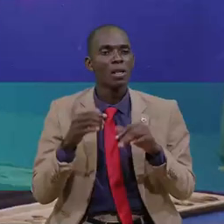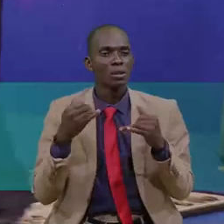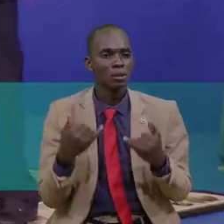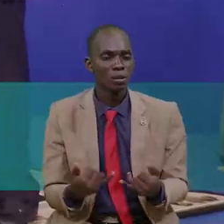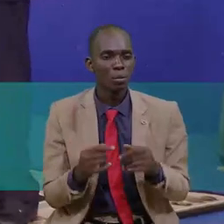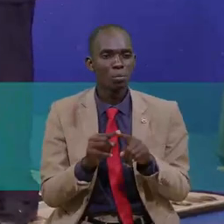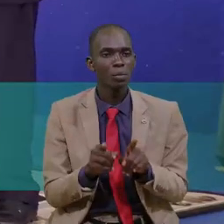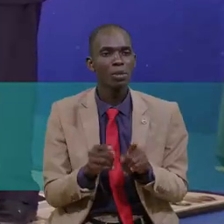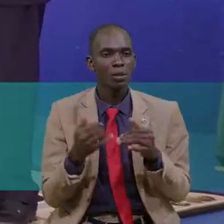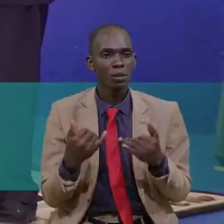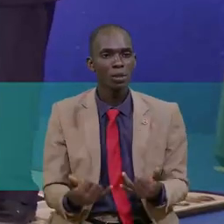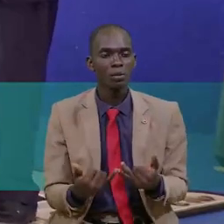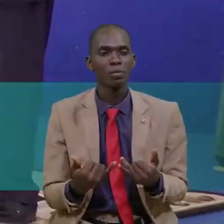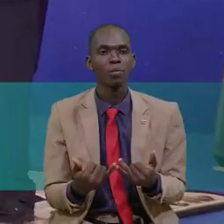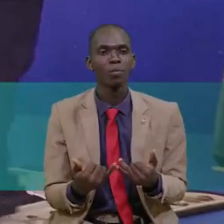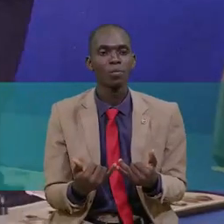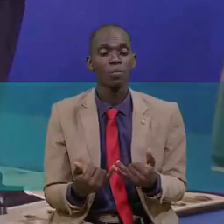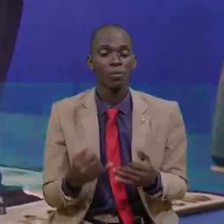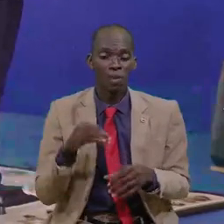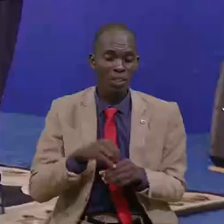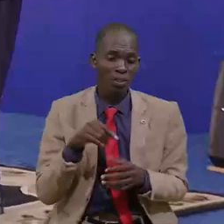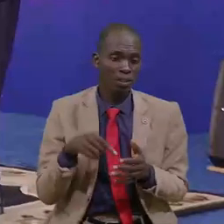qui maintenant a fait cette promesse.